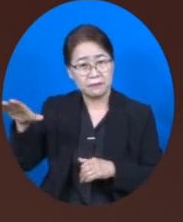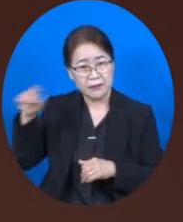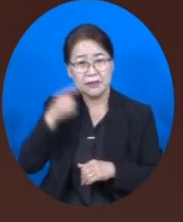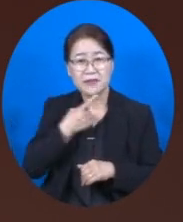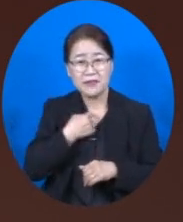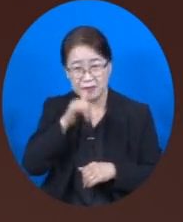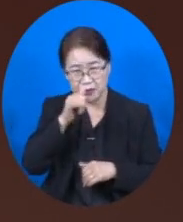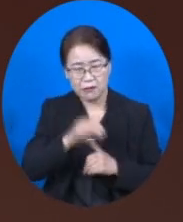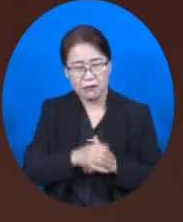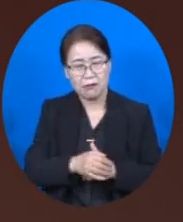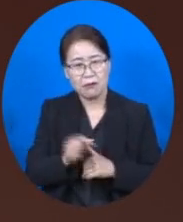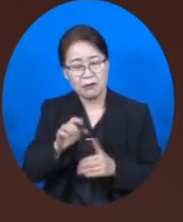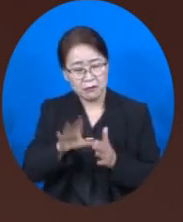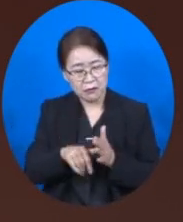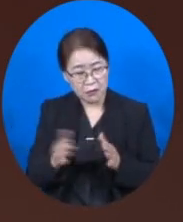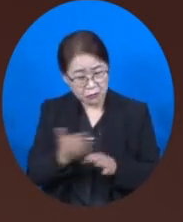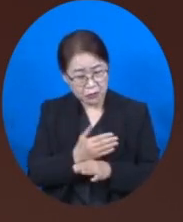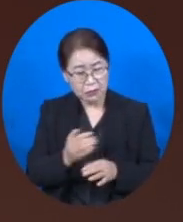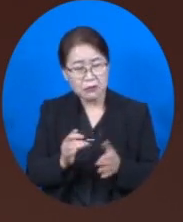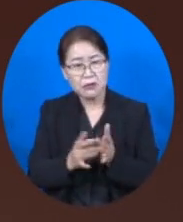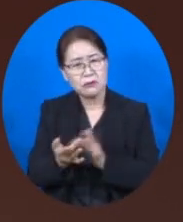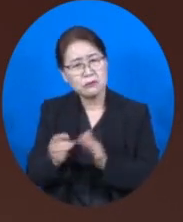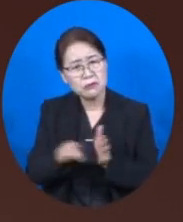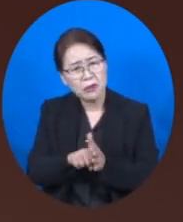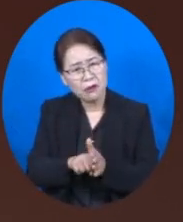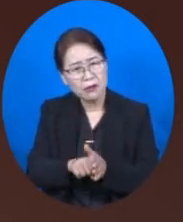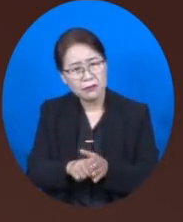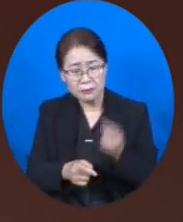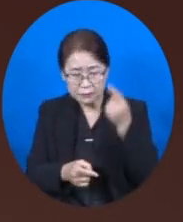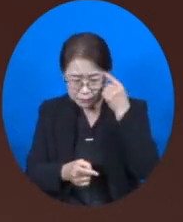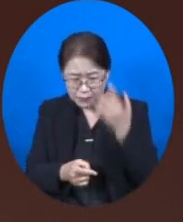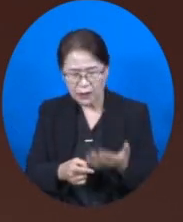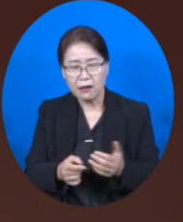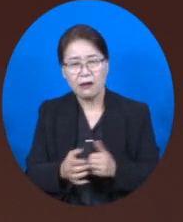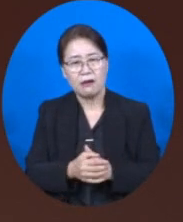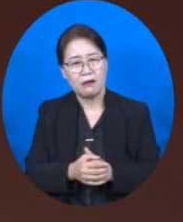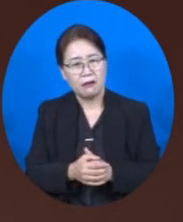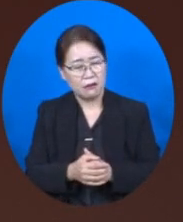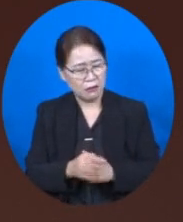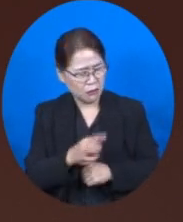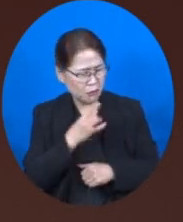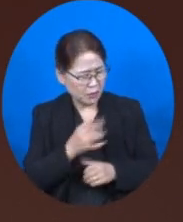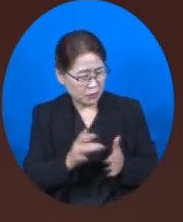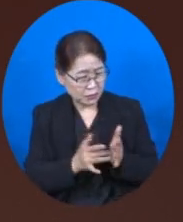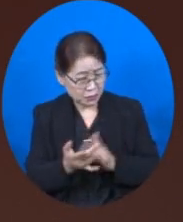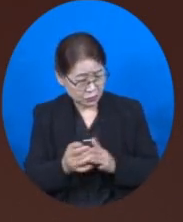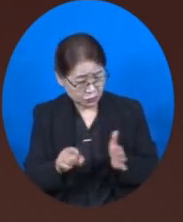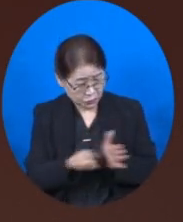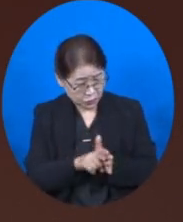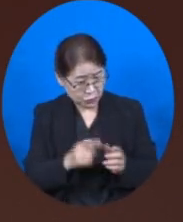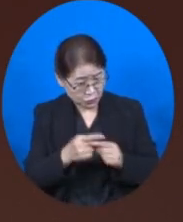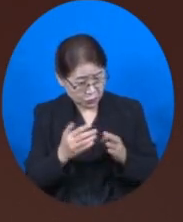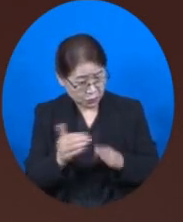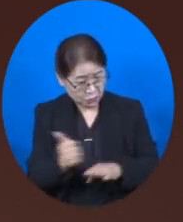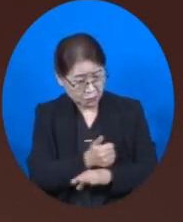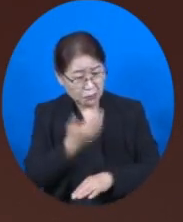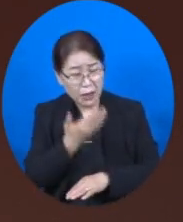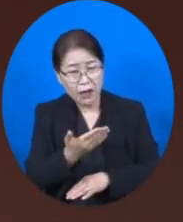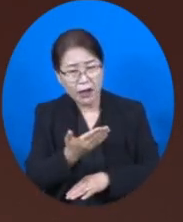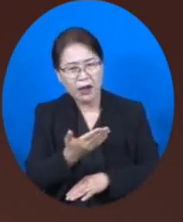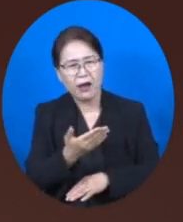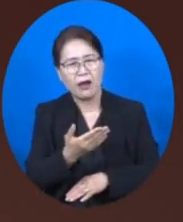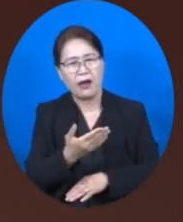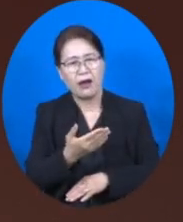네가 언제부터 예수 믿었다고 그래 너만 예수 믿고 교회 다니냐 아마